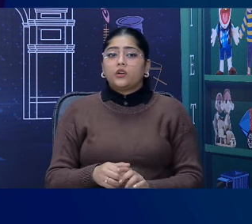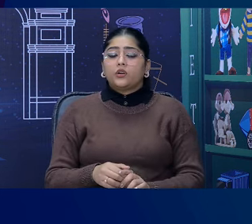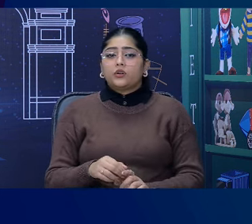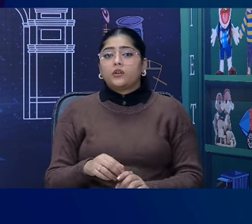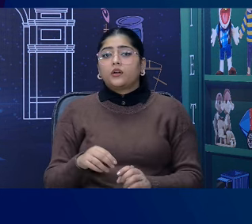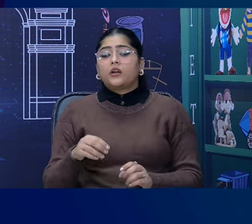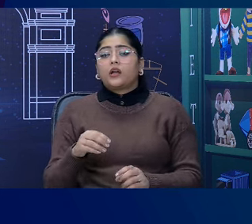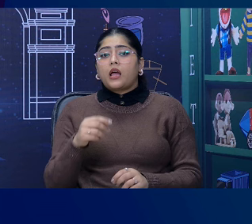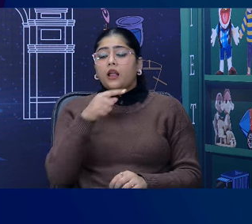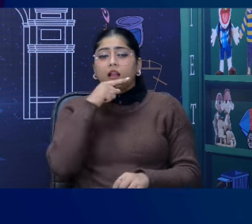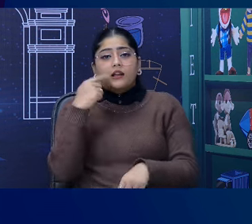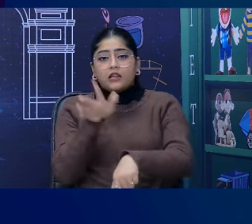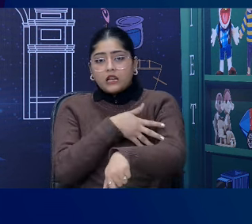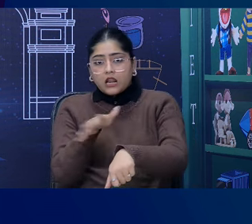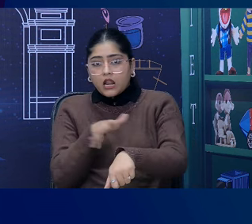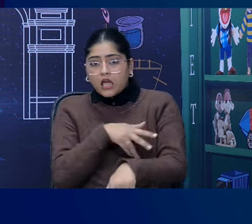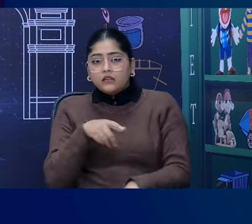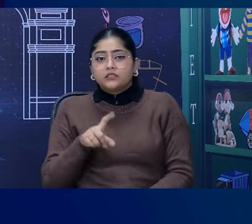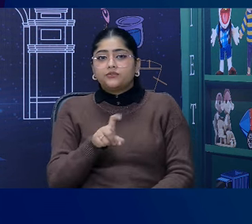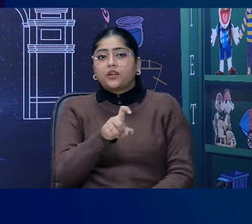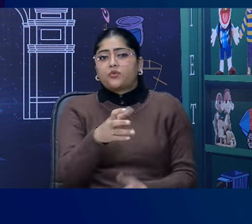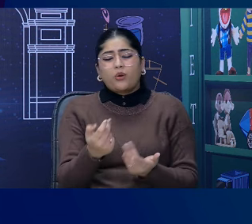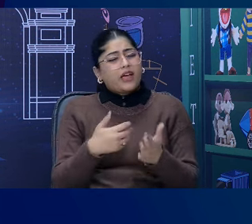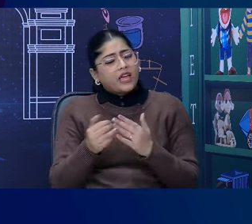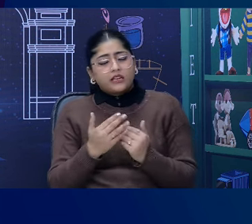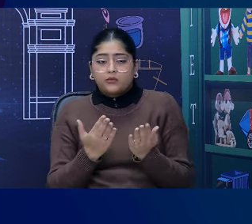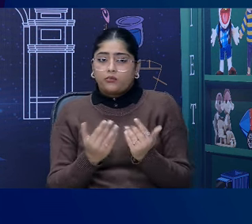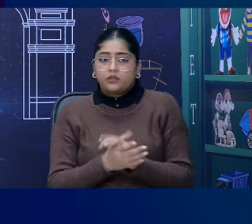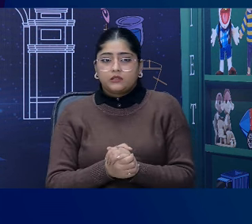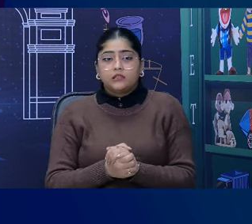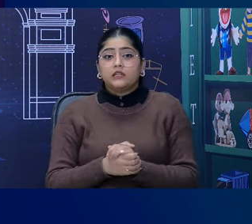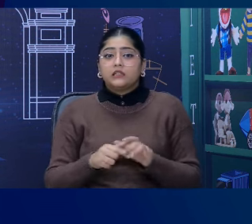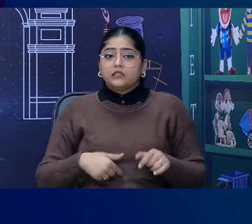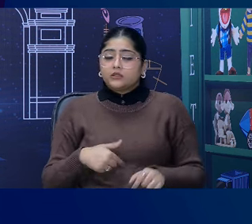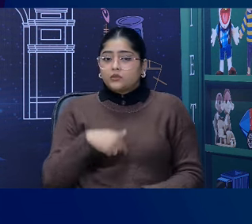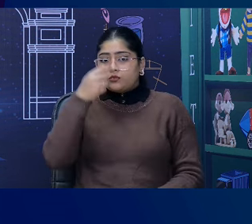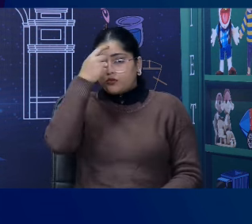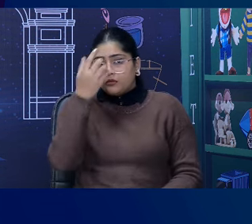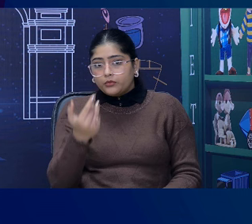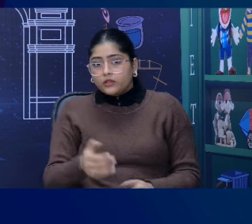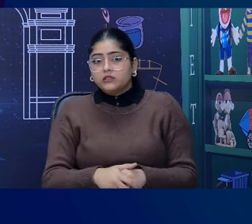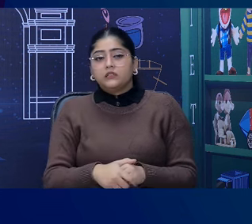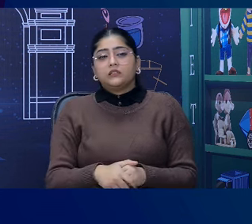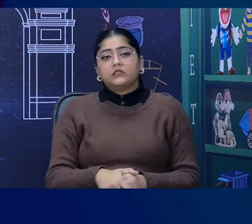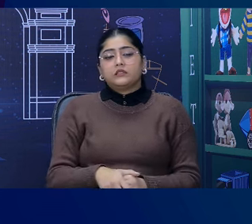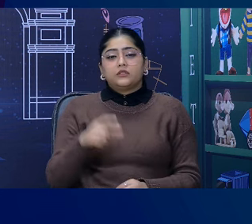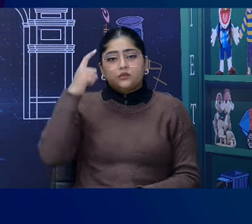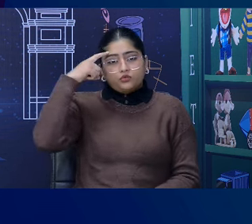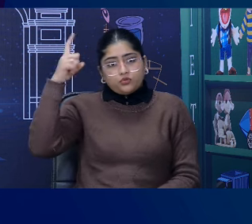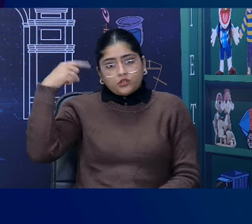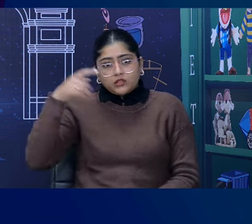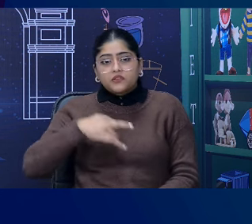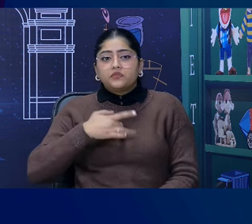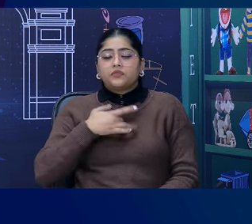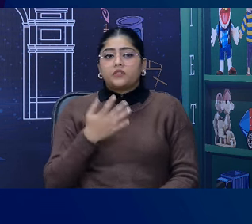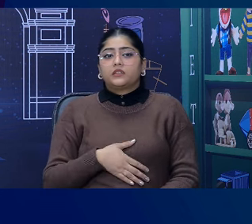ब्लड इंफेक्शन हो सकते हैं कुछ भी हो सकता है इनडाइजेशन ये मैं ऑलरेडी बता चुकी हूं डिजीनेस चक्कर आ रहे हैं फेंटिंग बच्चे